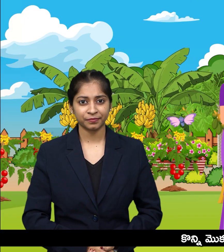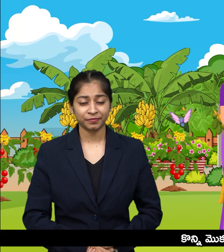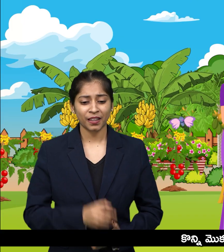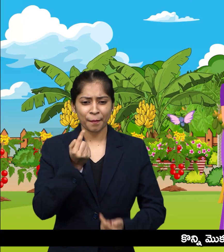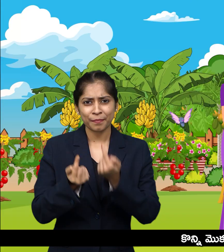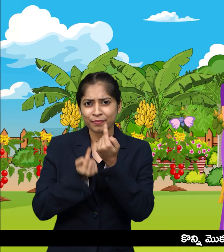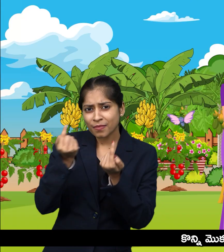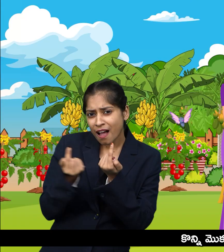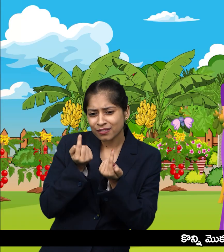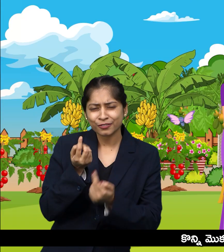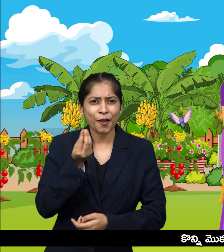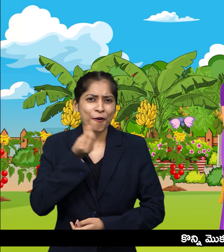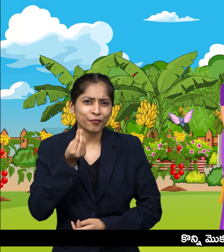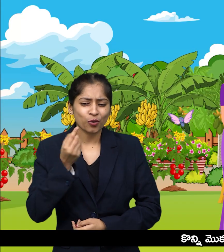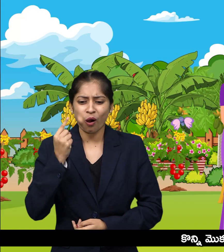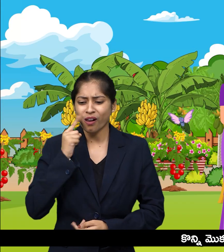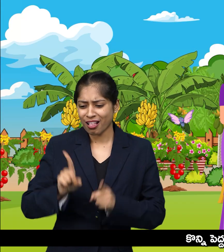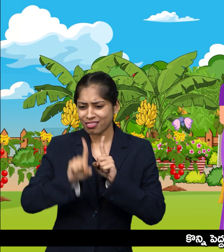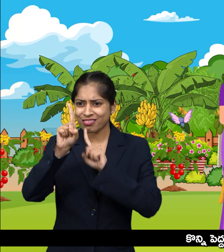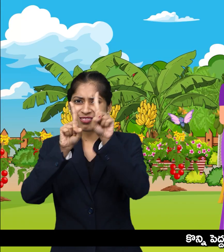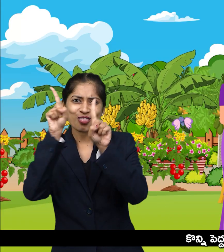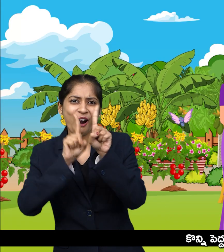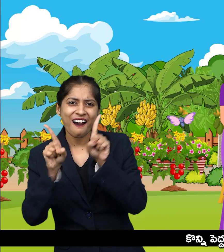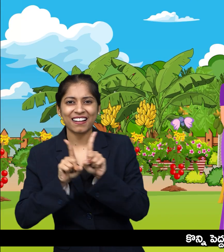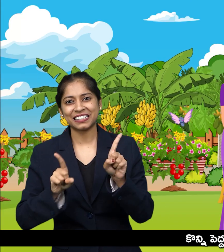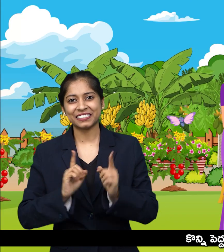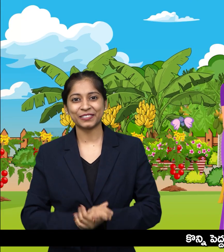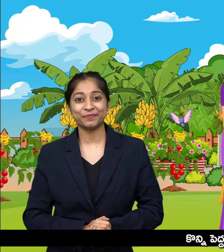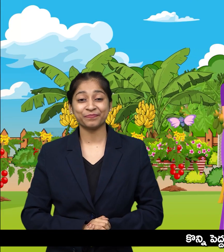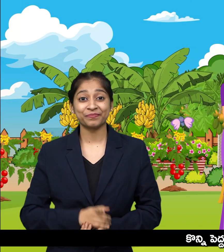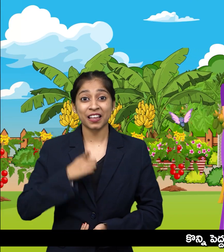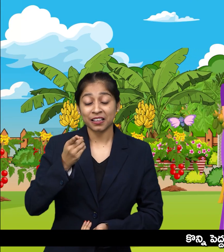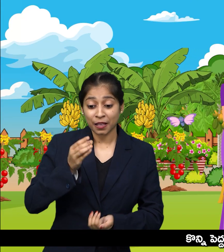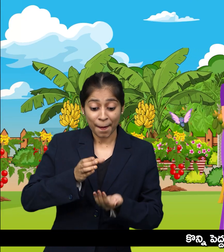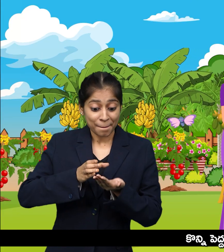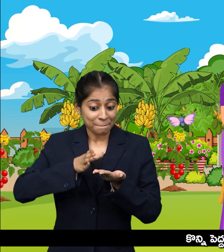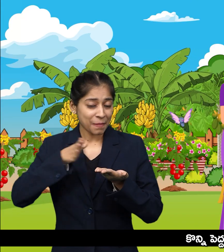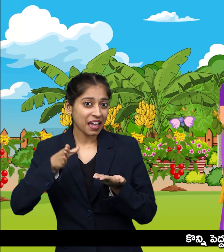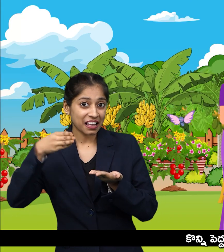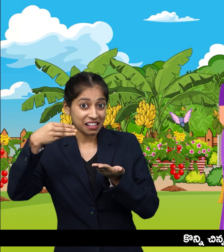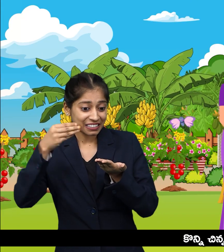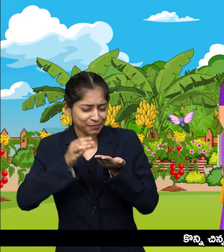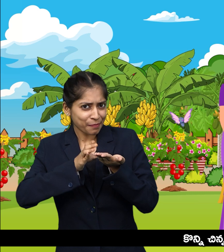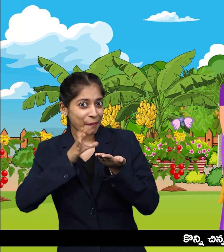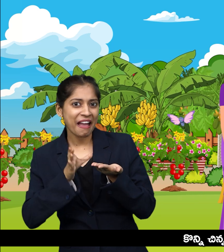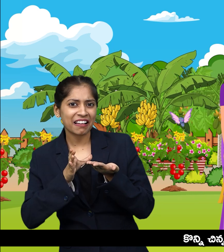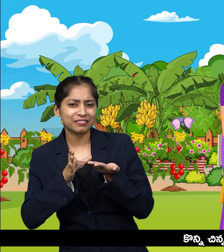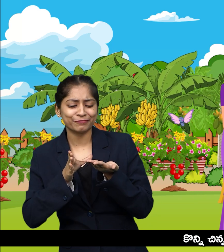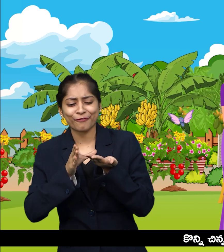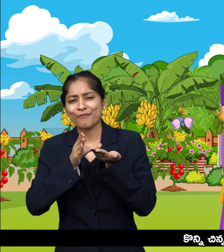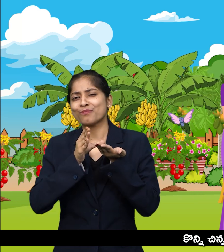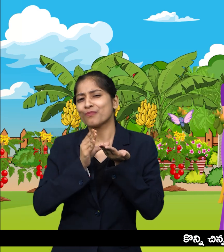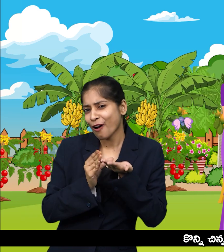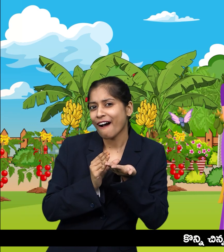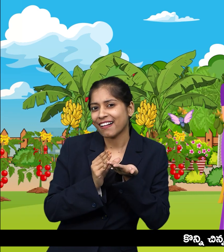కొన్ని మొక్కలకు ముళ్ళు ఉన్నాయి, కొన్ని పెద్ద ఆకులు కలిగి ఉన్నాయి, కొన్ని